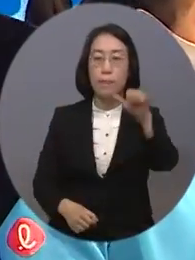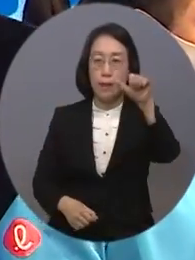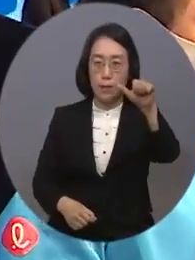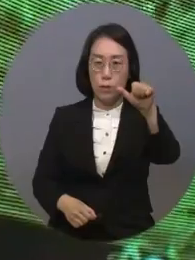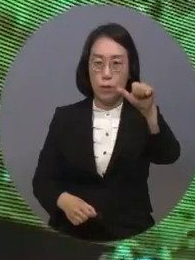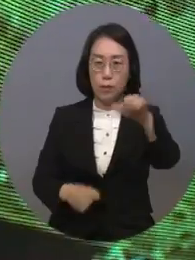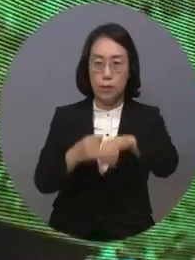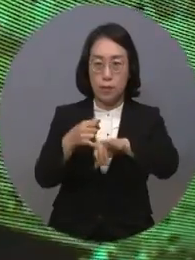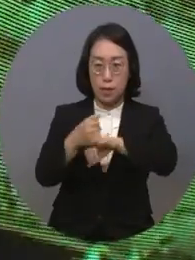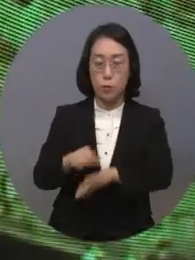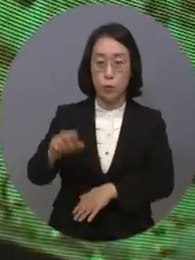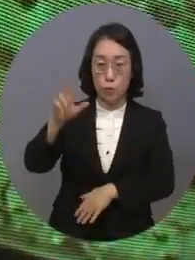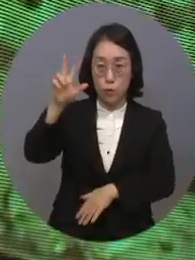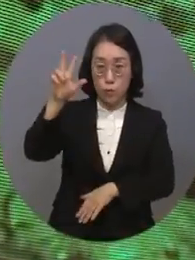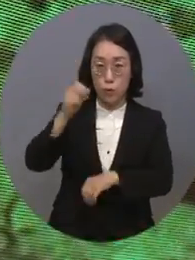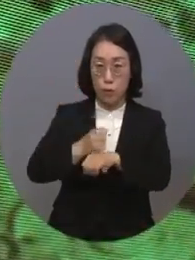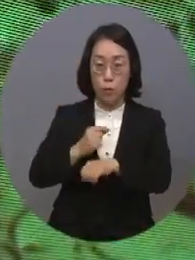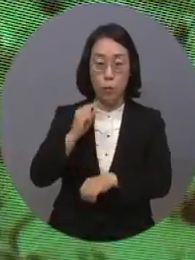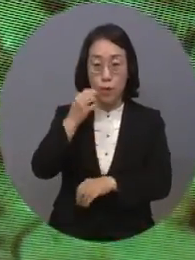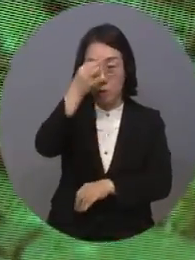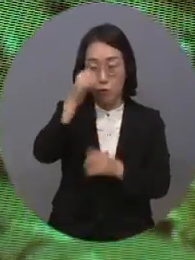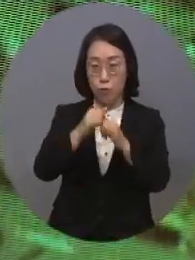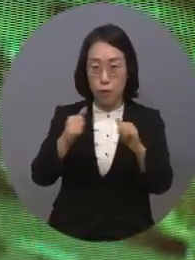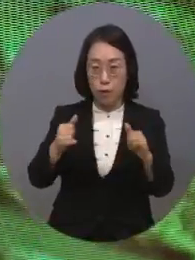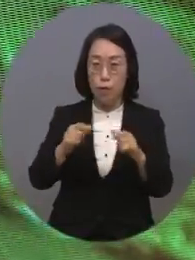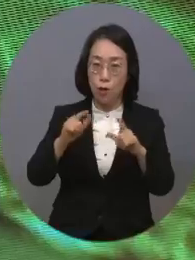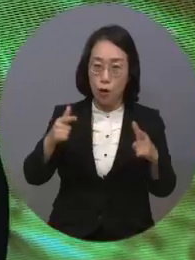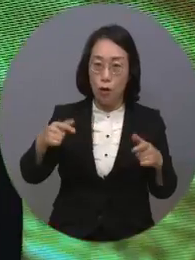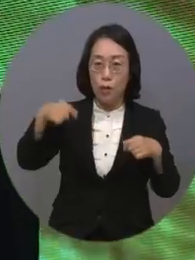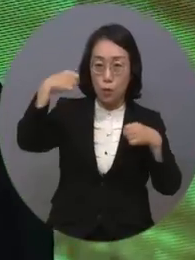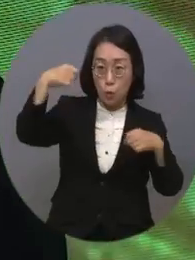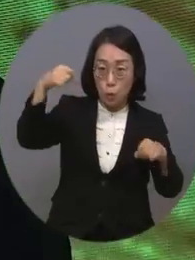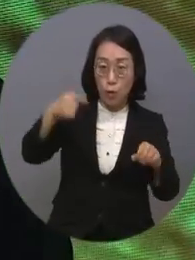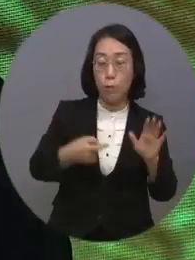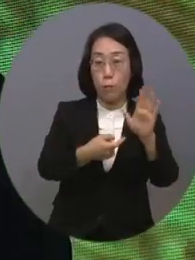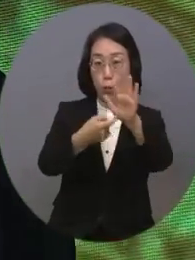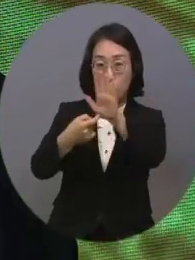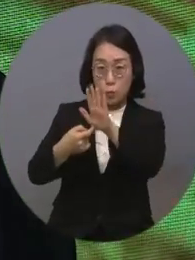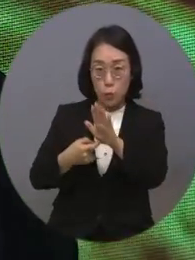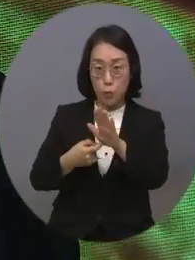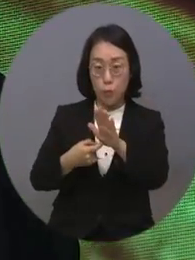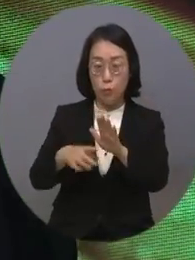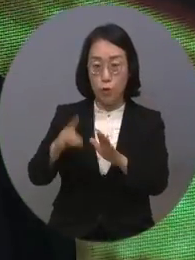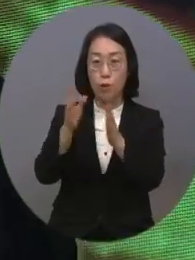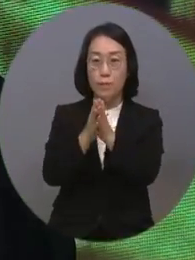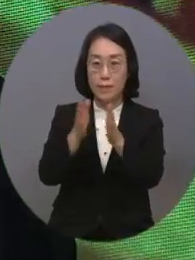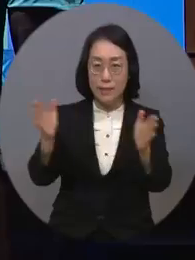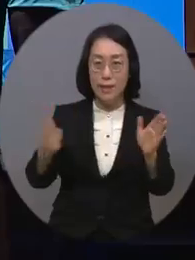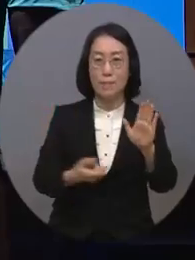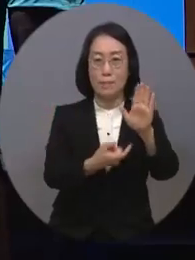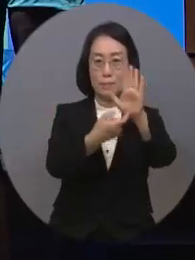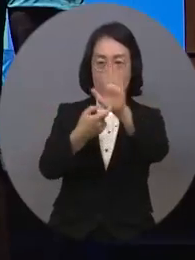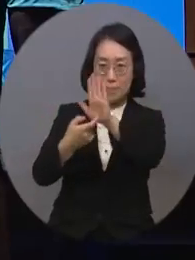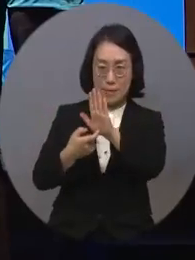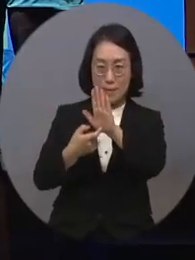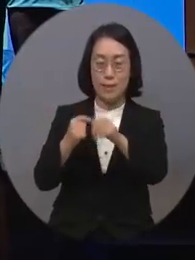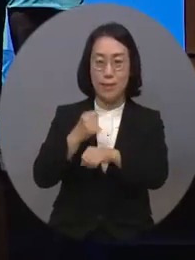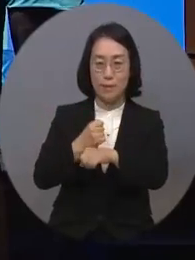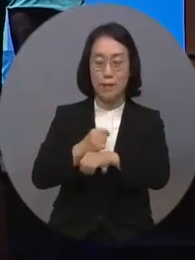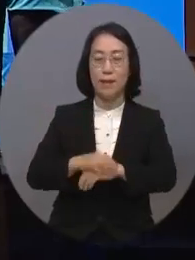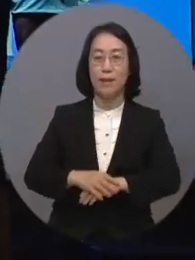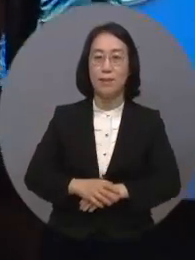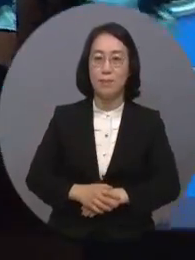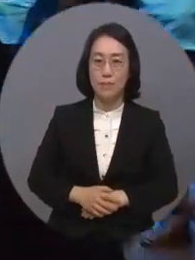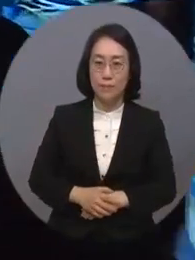선서하고 장애예술가들의 다채로운 공연이 펼쳐지며 레이스의 시작을 알렸습니다. 복지TV